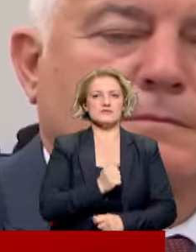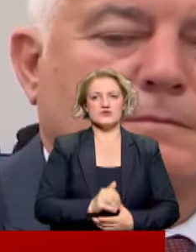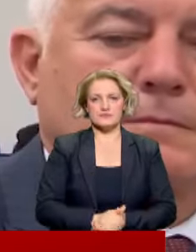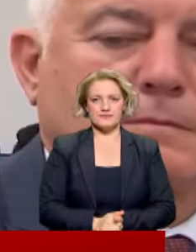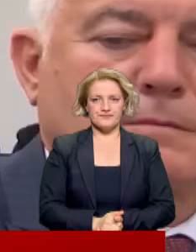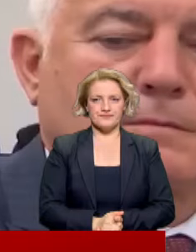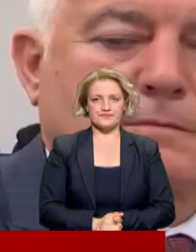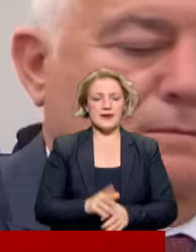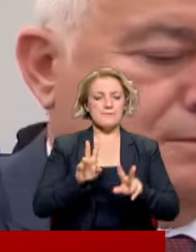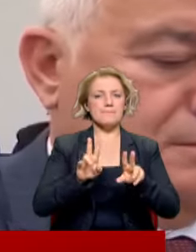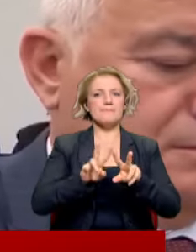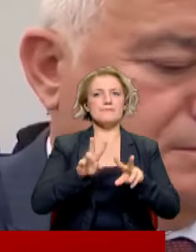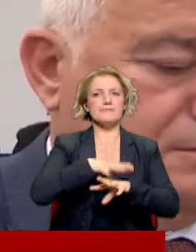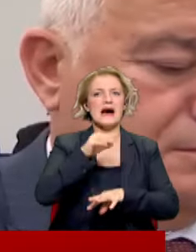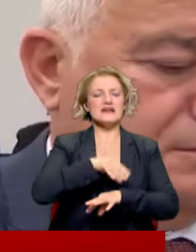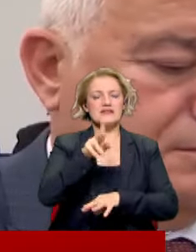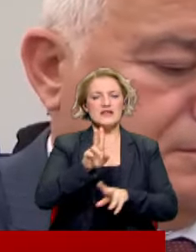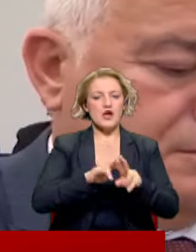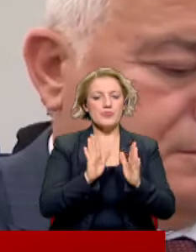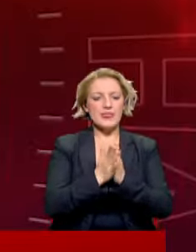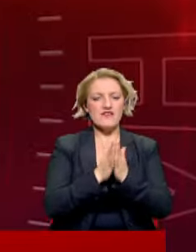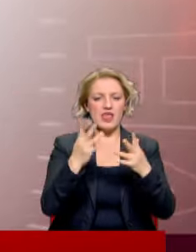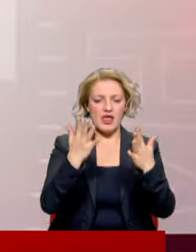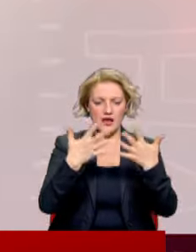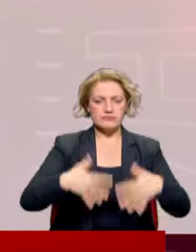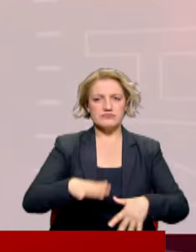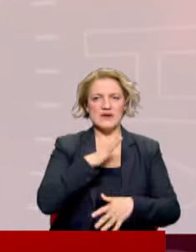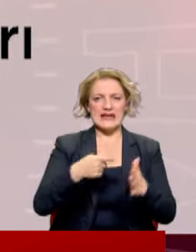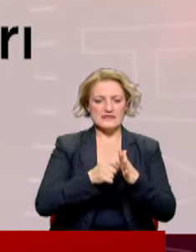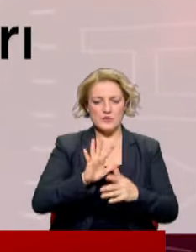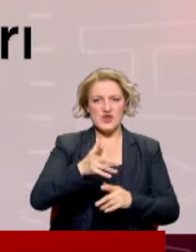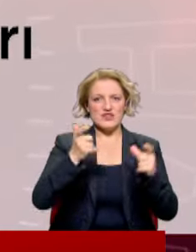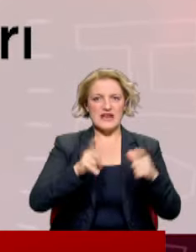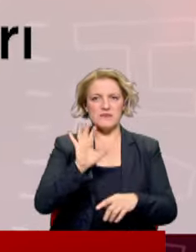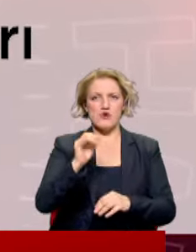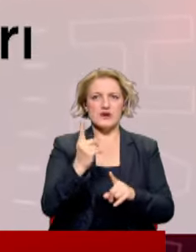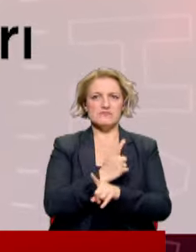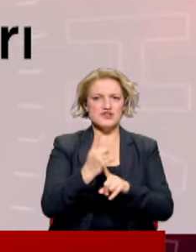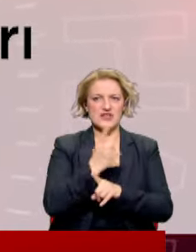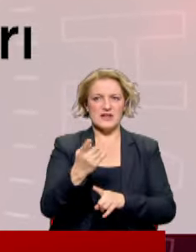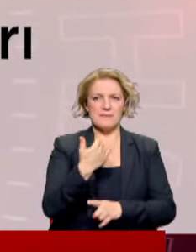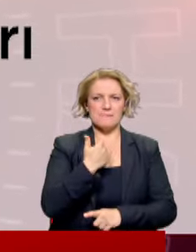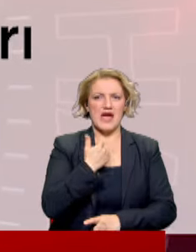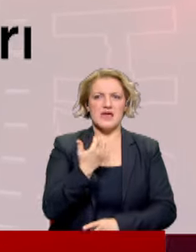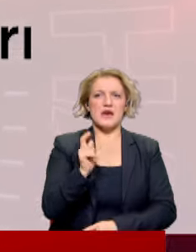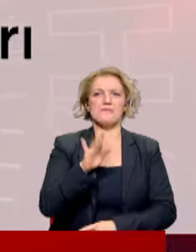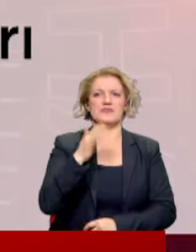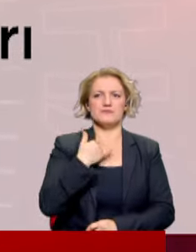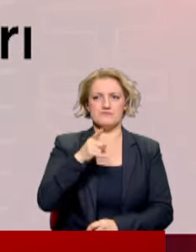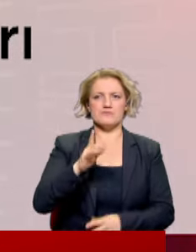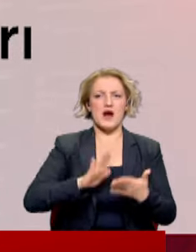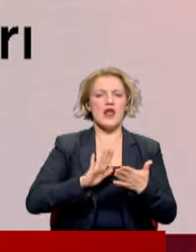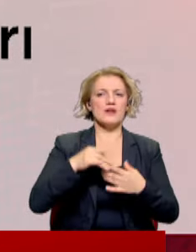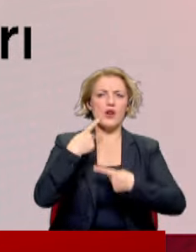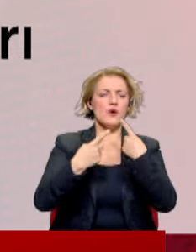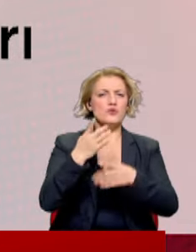Abi. Almış efendim, Mardin kayyumunun defterlerinde, hesaplarında var. İsmimin geçtiği yerde de böyle bir şey de ben şey yapmadım. O yüzden